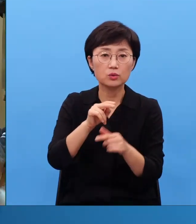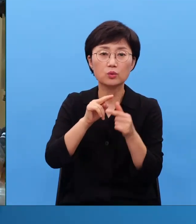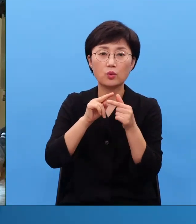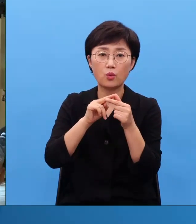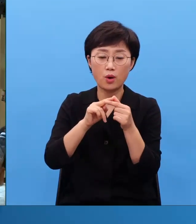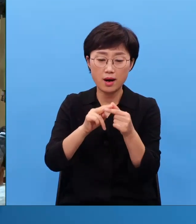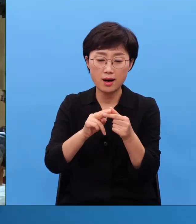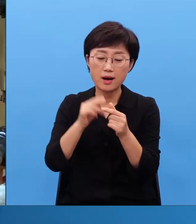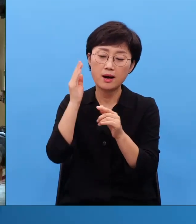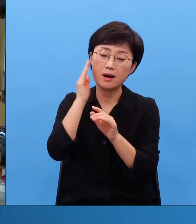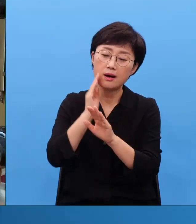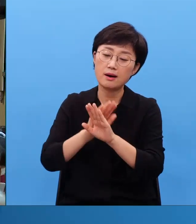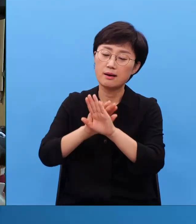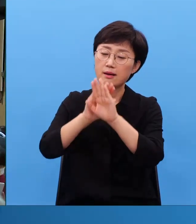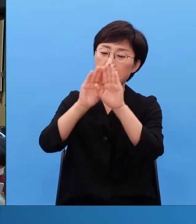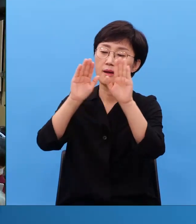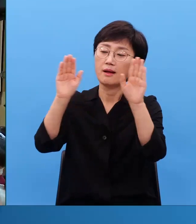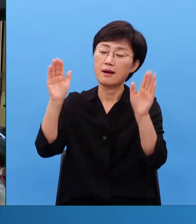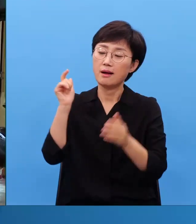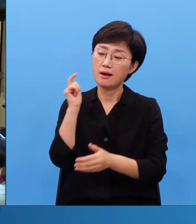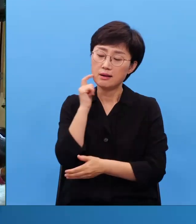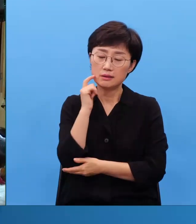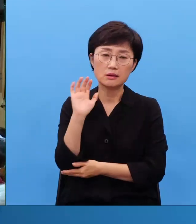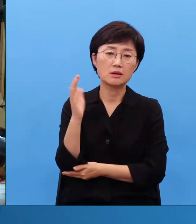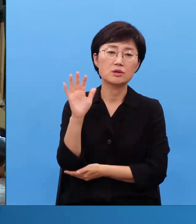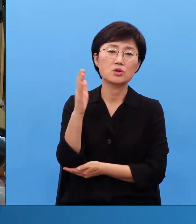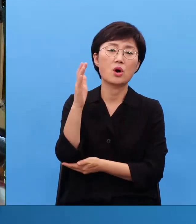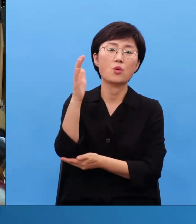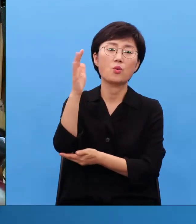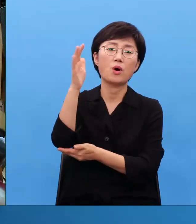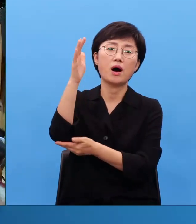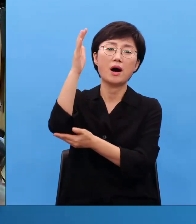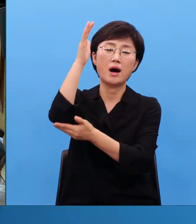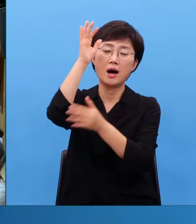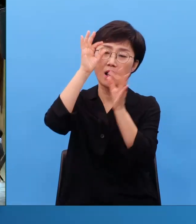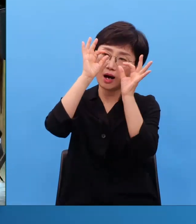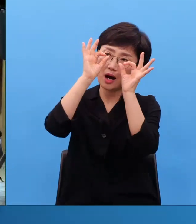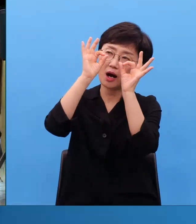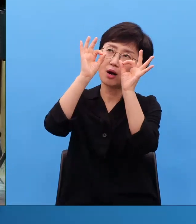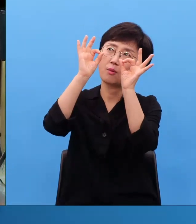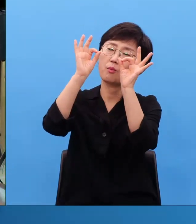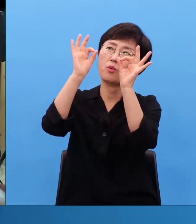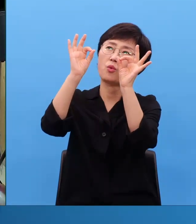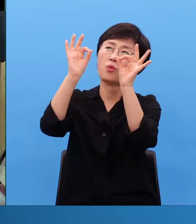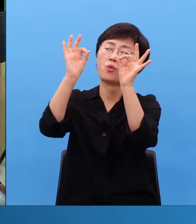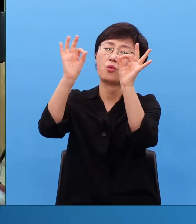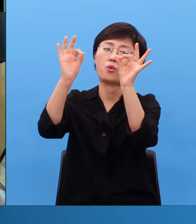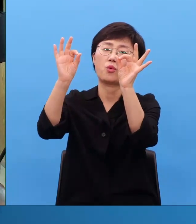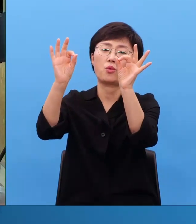왕래하는 것과 하늘의 영광